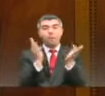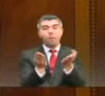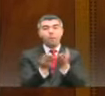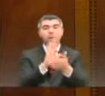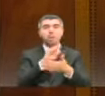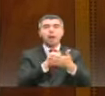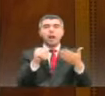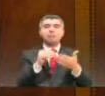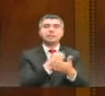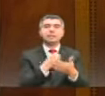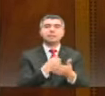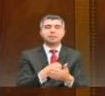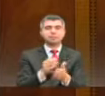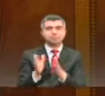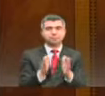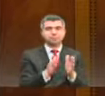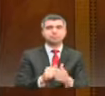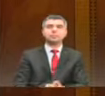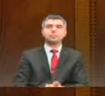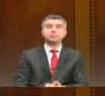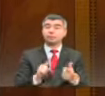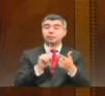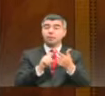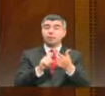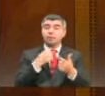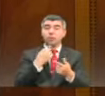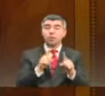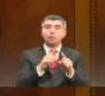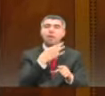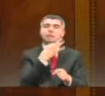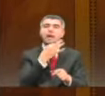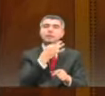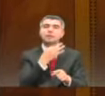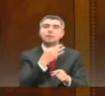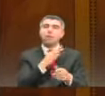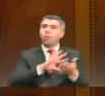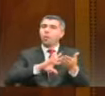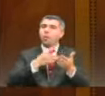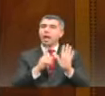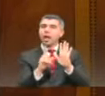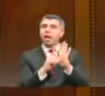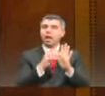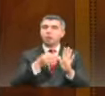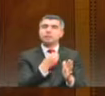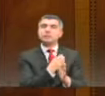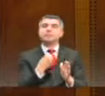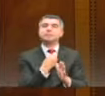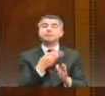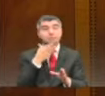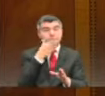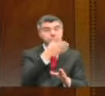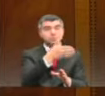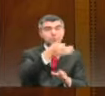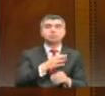التغطية الصحية. ب، تعزيز الولوج إلى الخدمات الصحية. وفي هذا الإطار ستقوم الحكومة بعدد